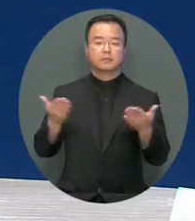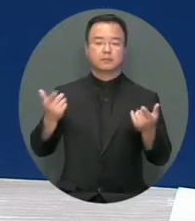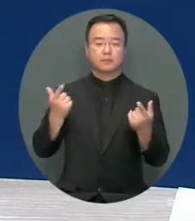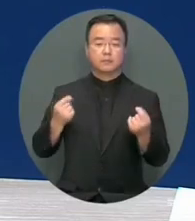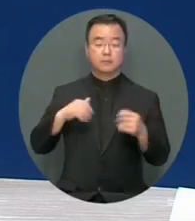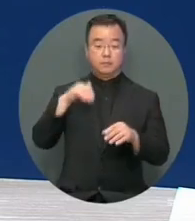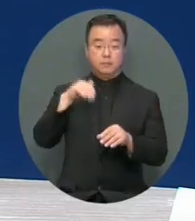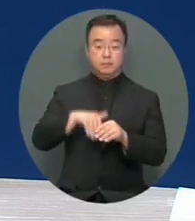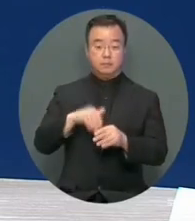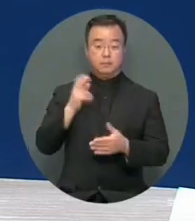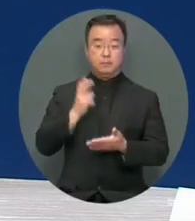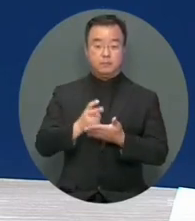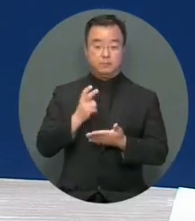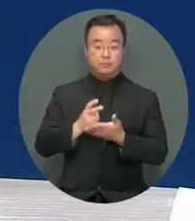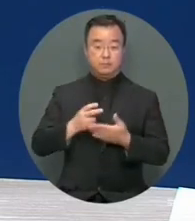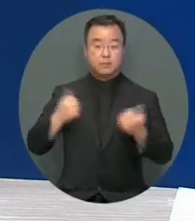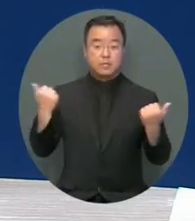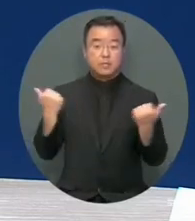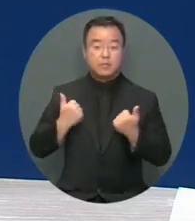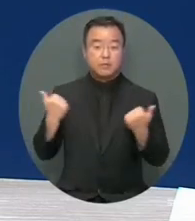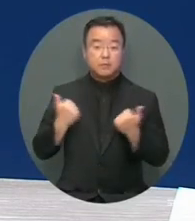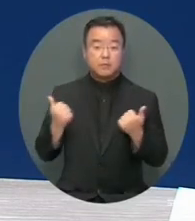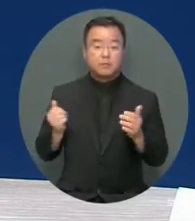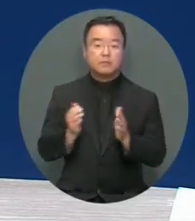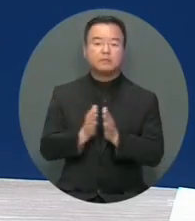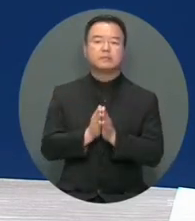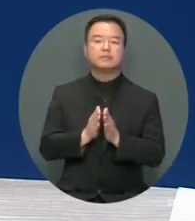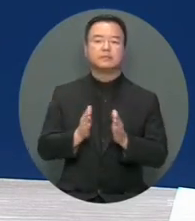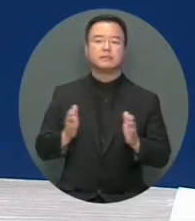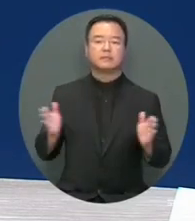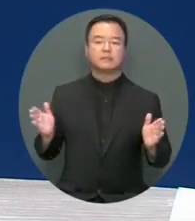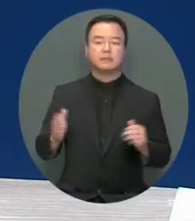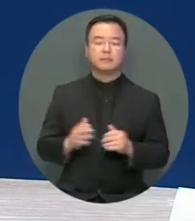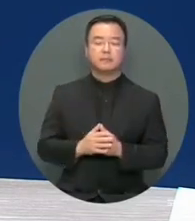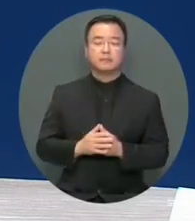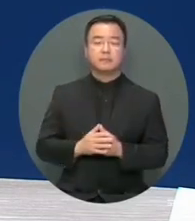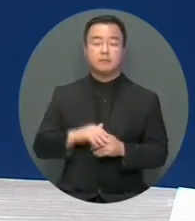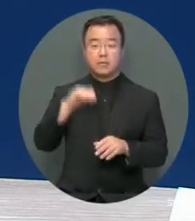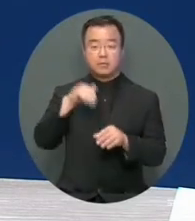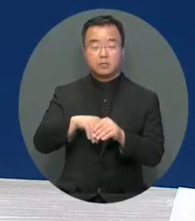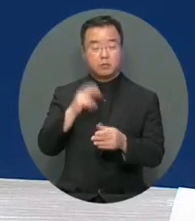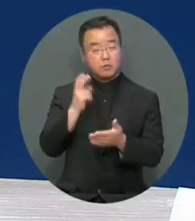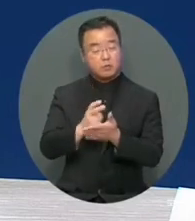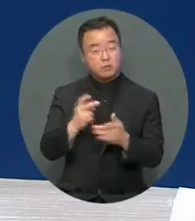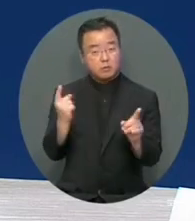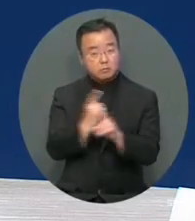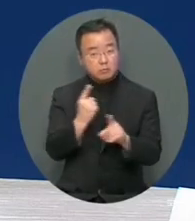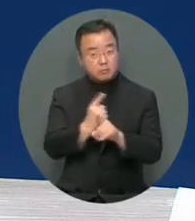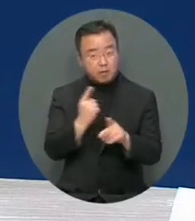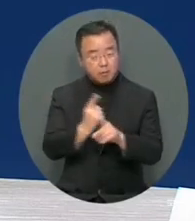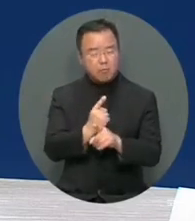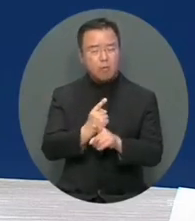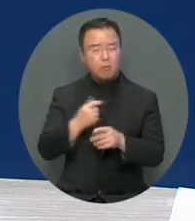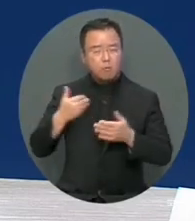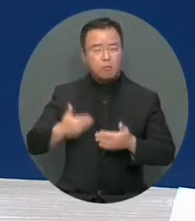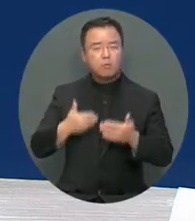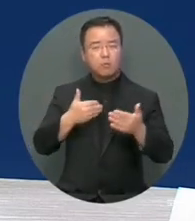선거법 협상을 이제 착수하면서 선거제도 개편을 절차를 밟으면서